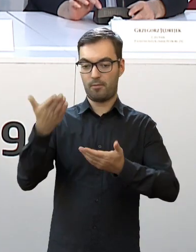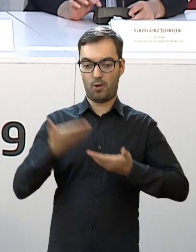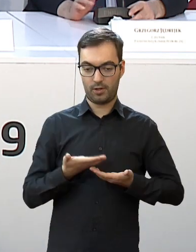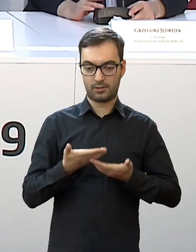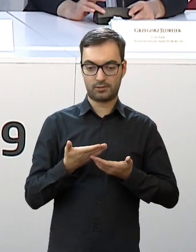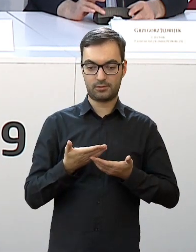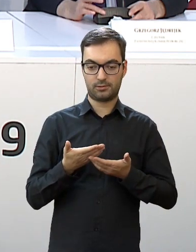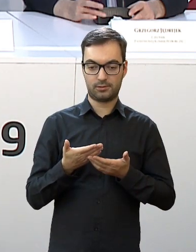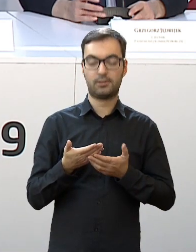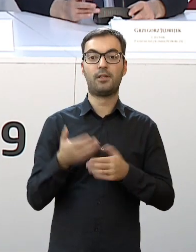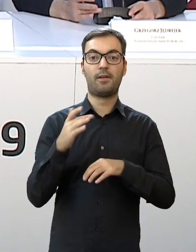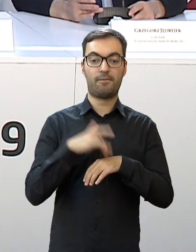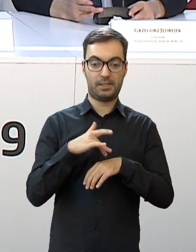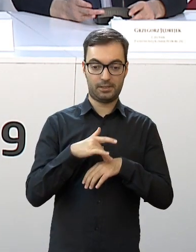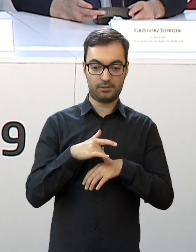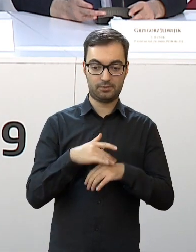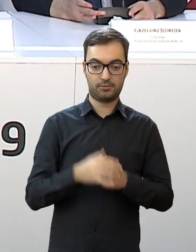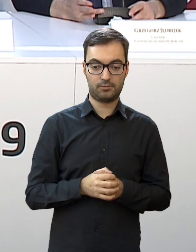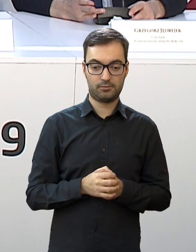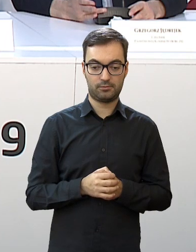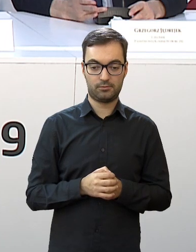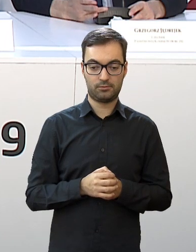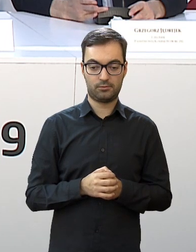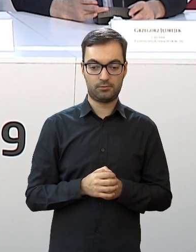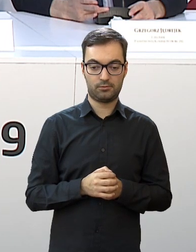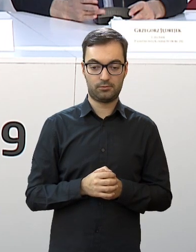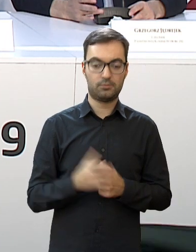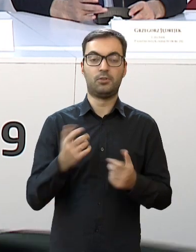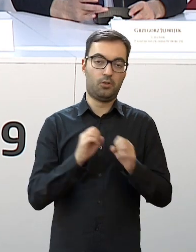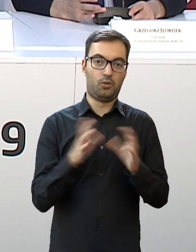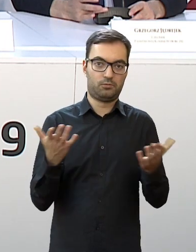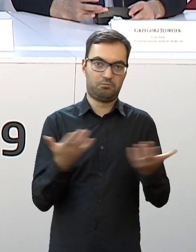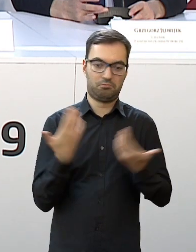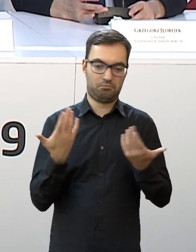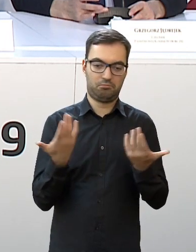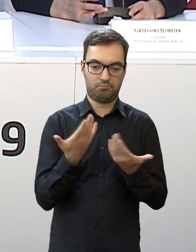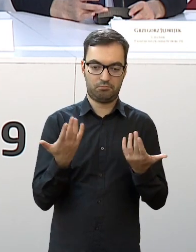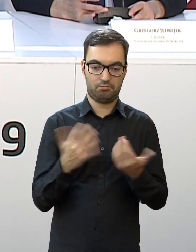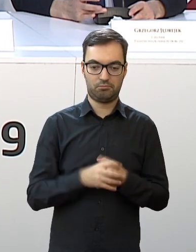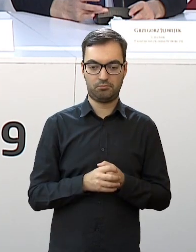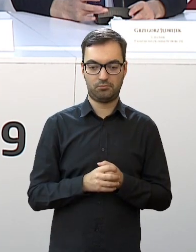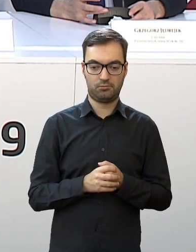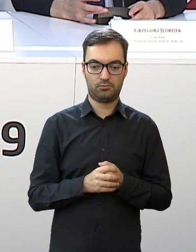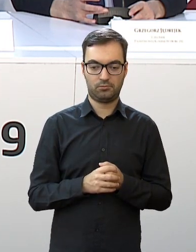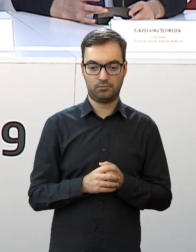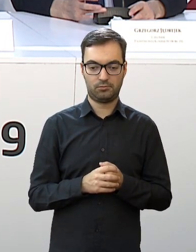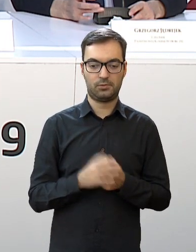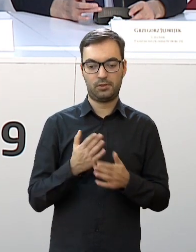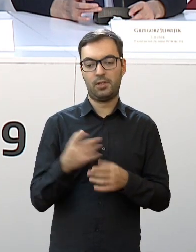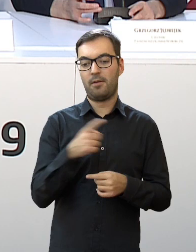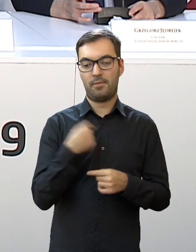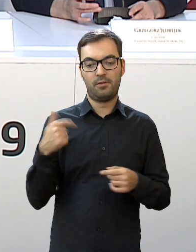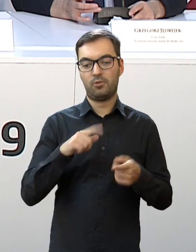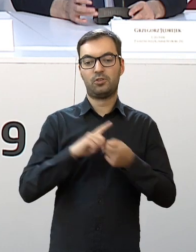głosowania, no to oczywiście to będzie kwestia naszego